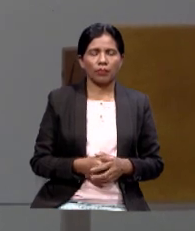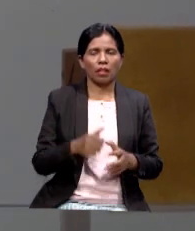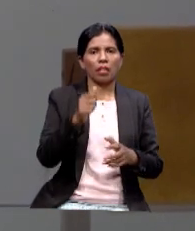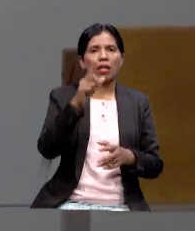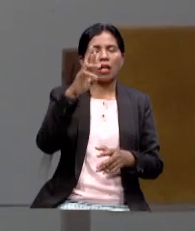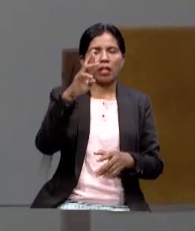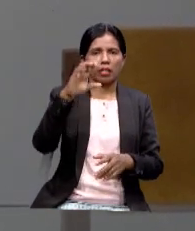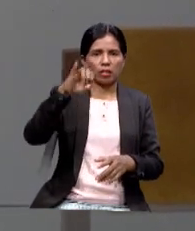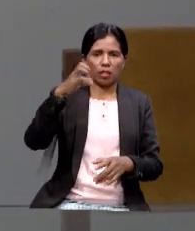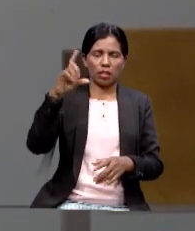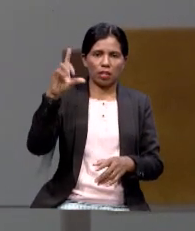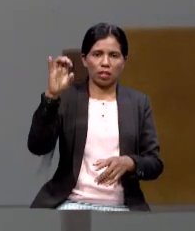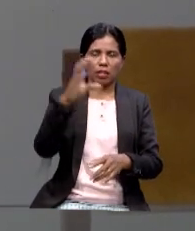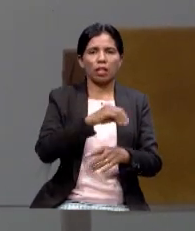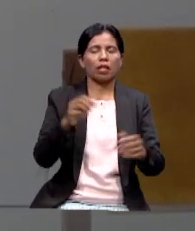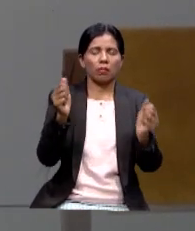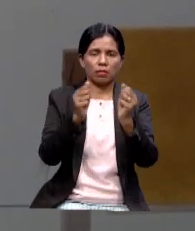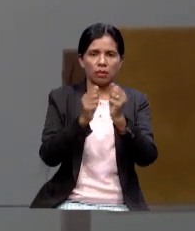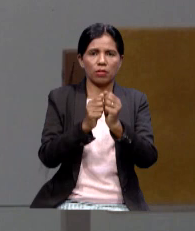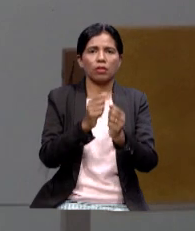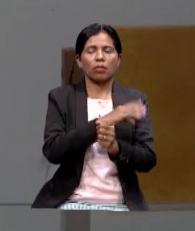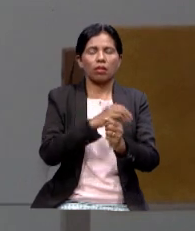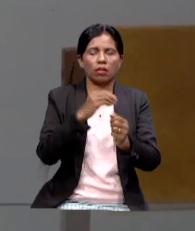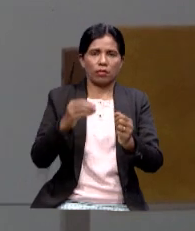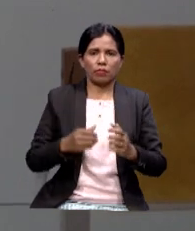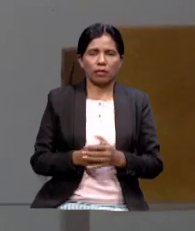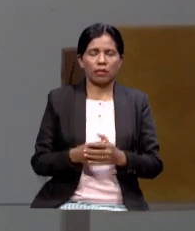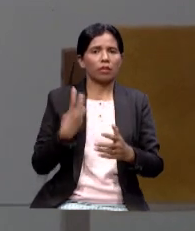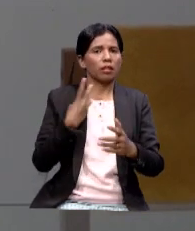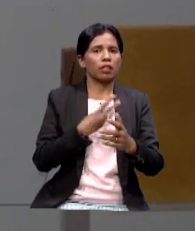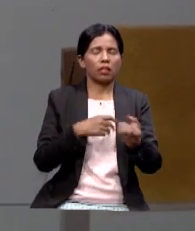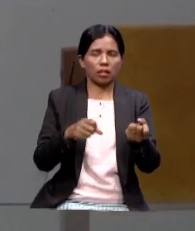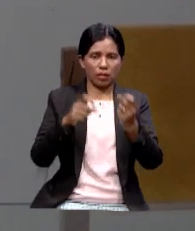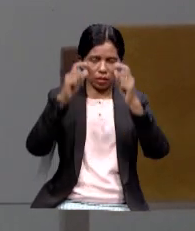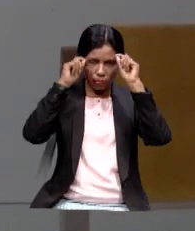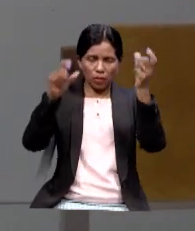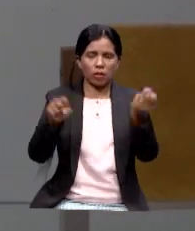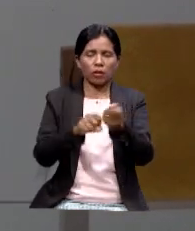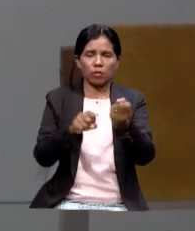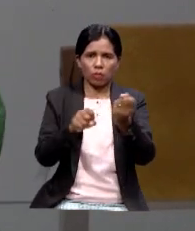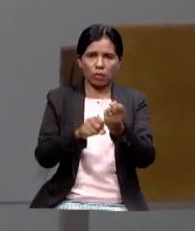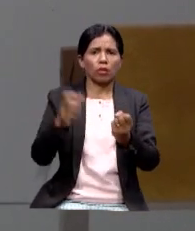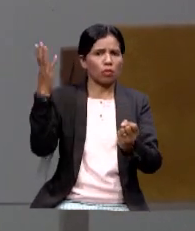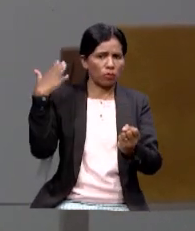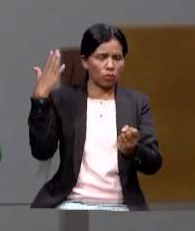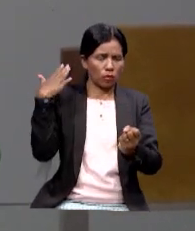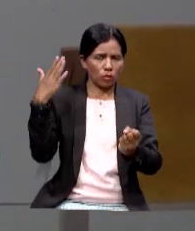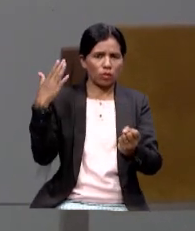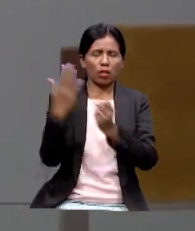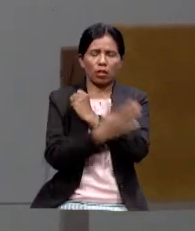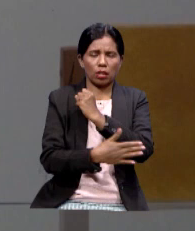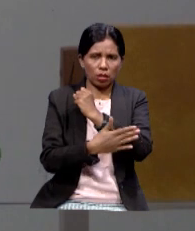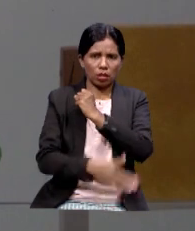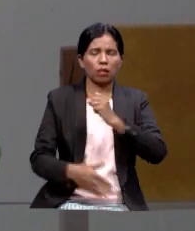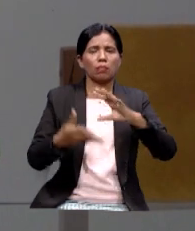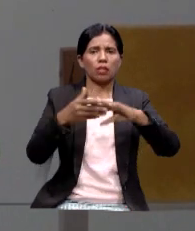apoiante Macaz, a Sahara Ocidental, e que Timor apoia desde o Luque, a relação mete